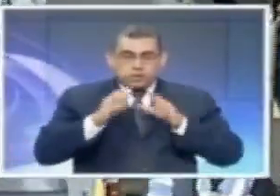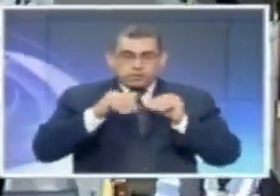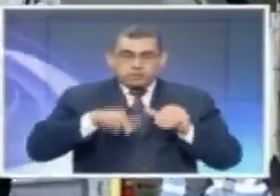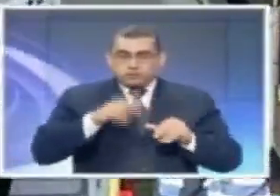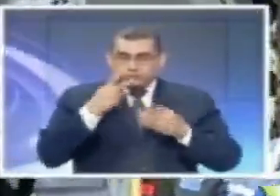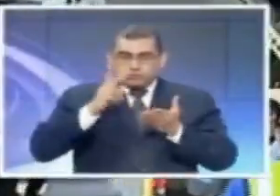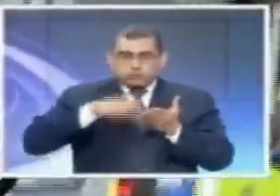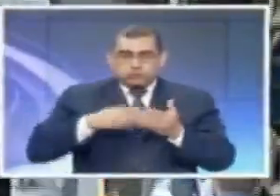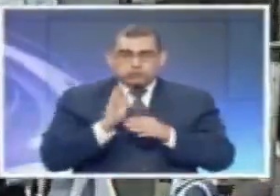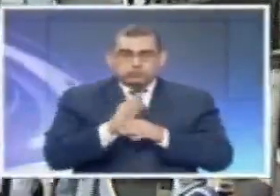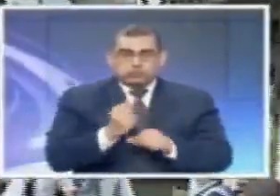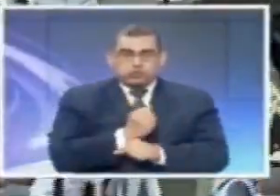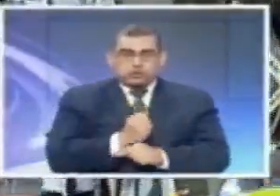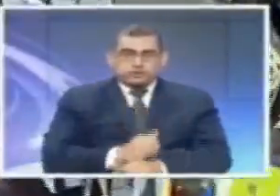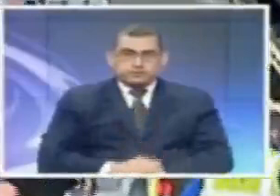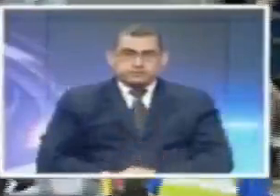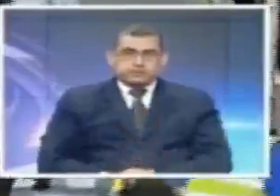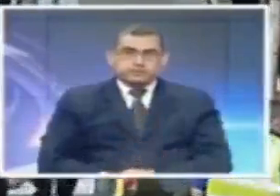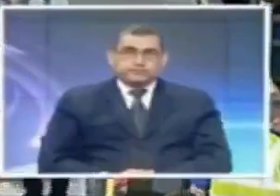المصرية.